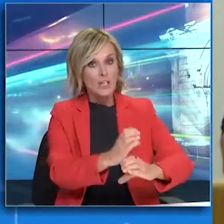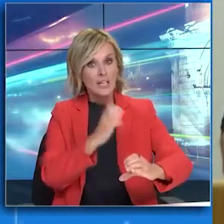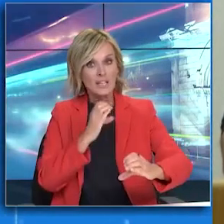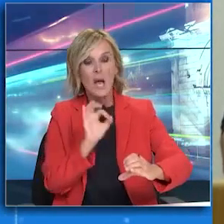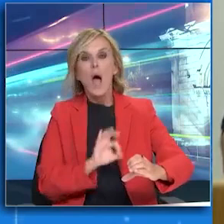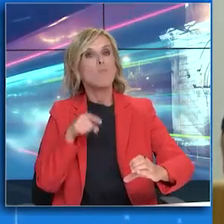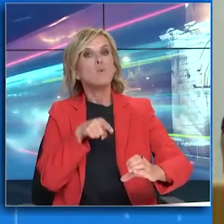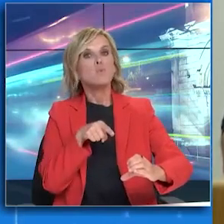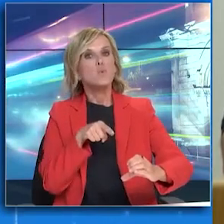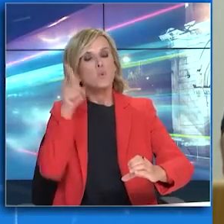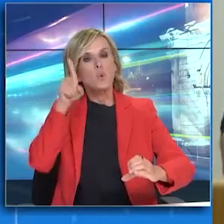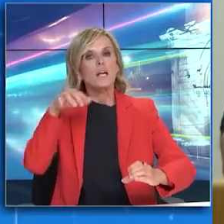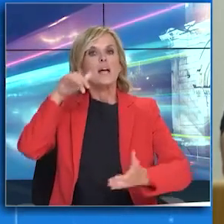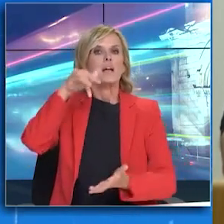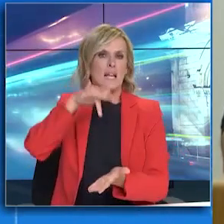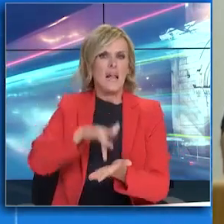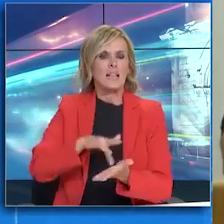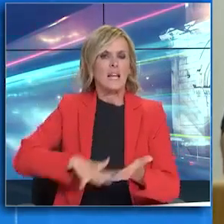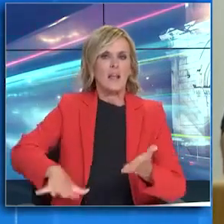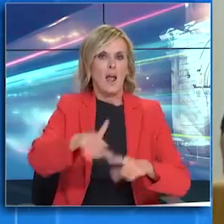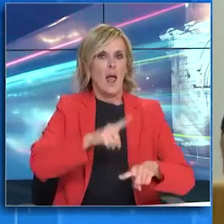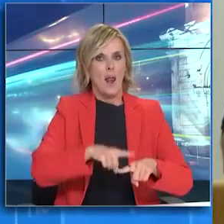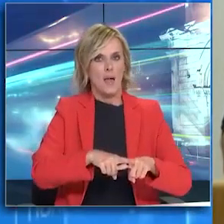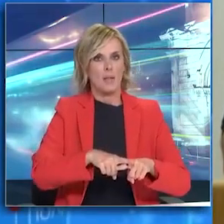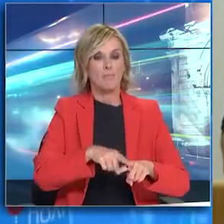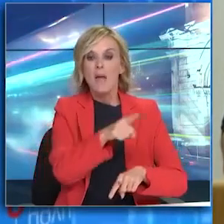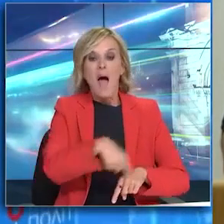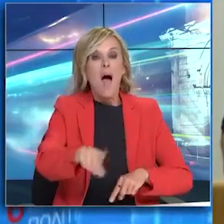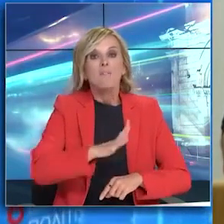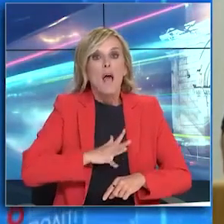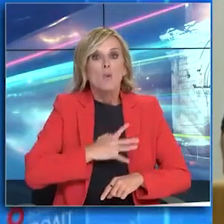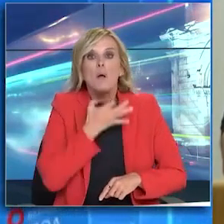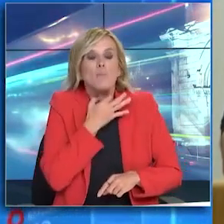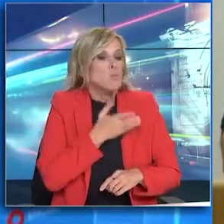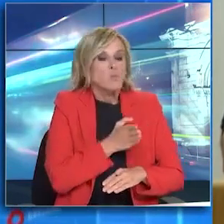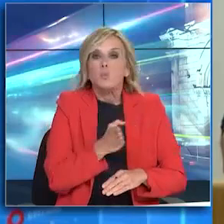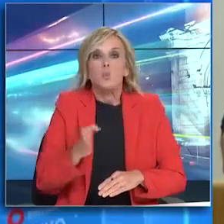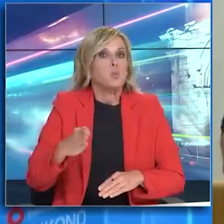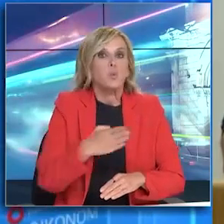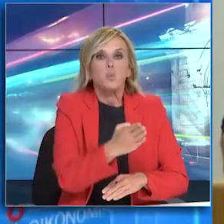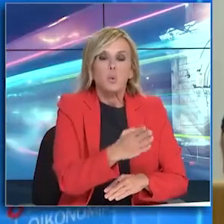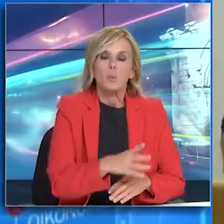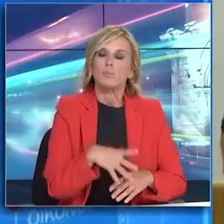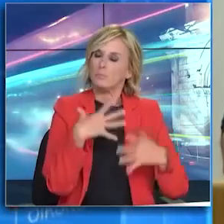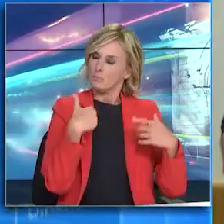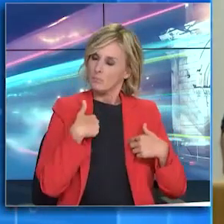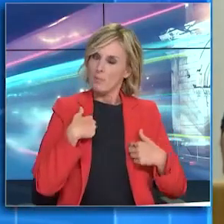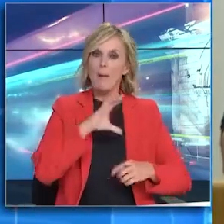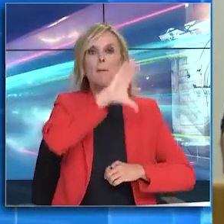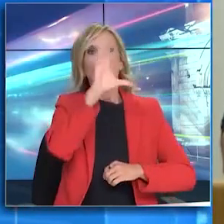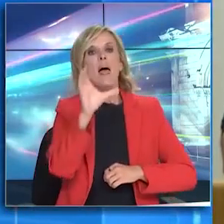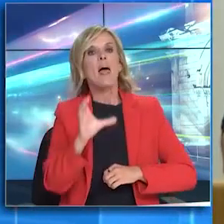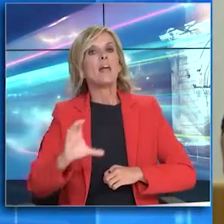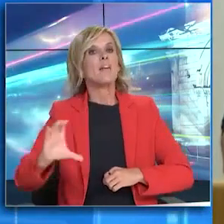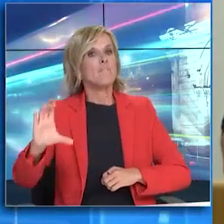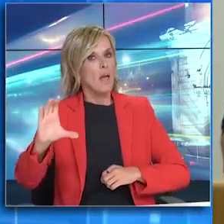Ελλάδας και την τοπική αυτοδιοίκηση. Για την προσωρινή φιλοξενία των πληγέντων κατοίκων στην Εύβοια, η περιφέρεια Στερεάς Ελλάδας έχει επίσης